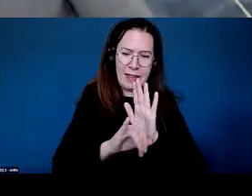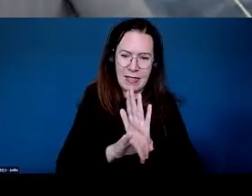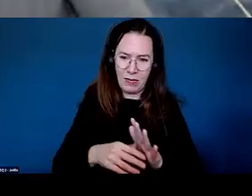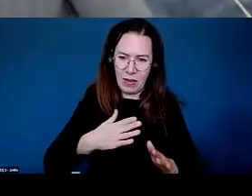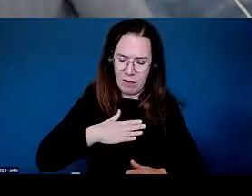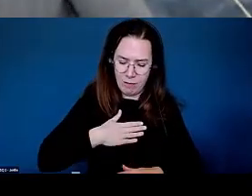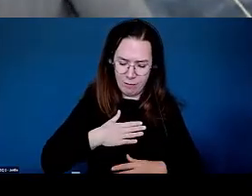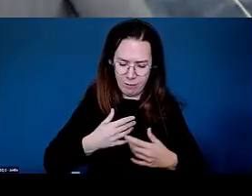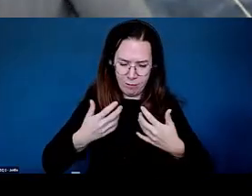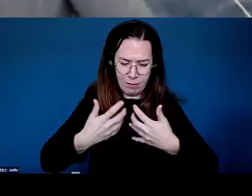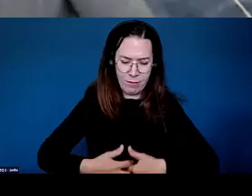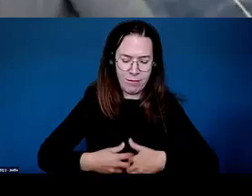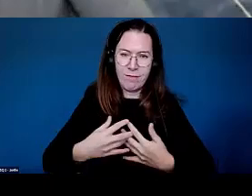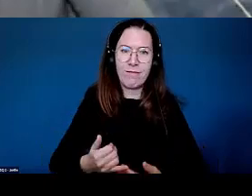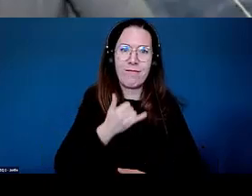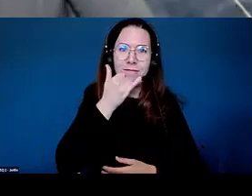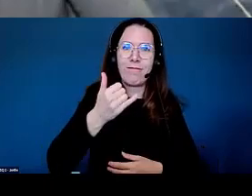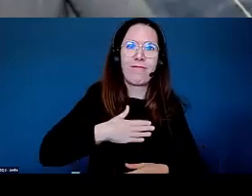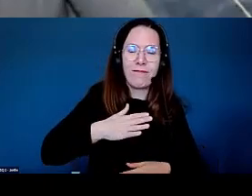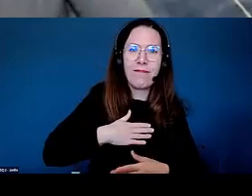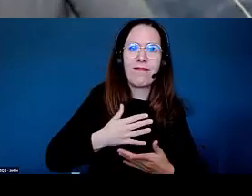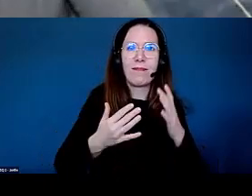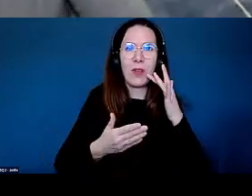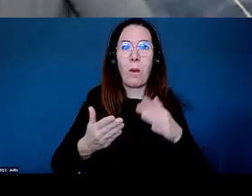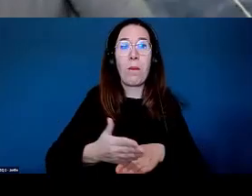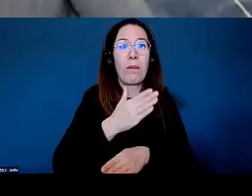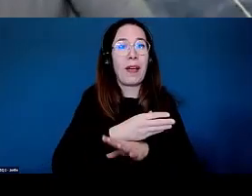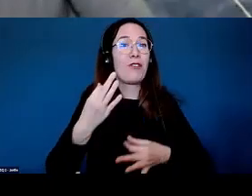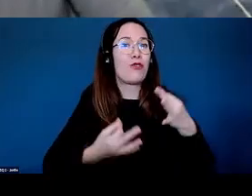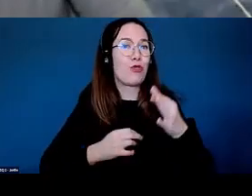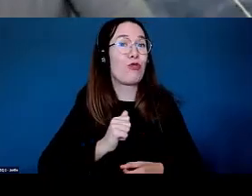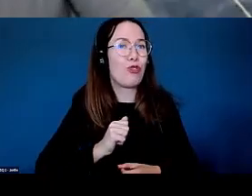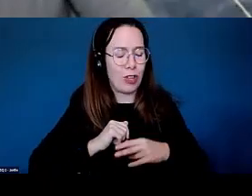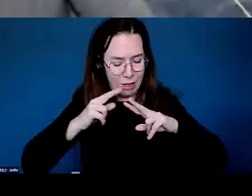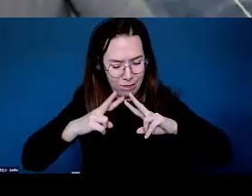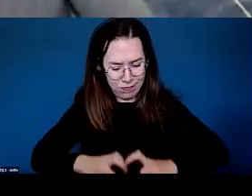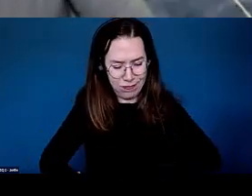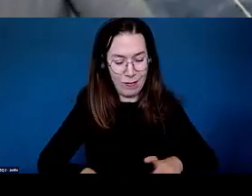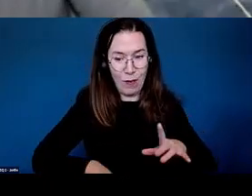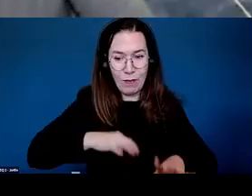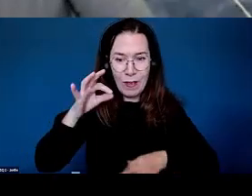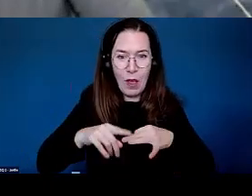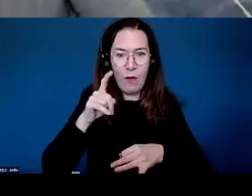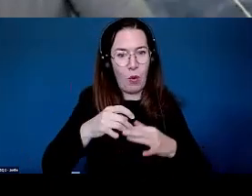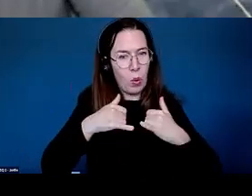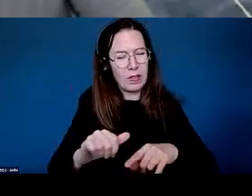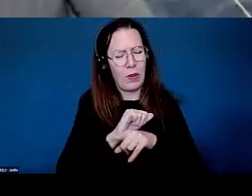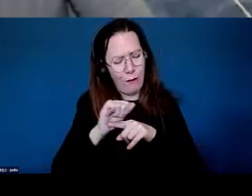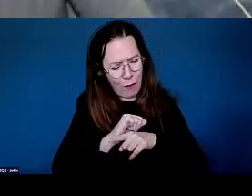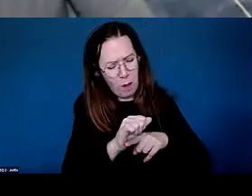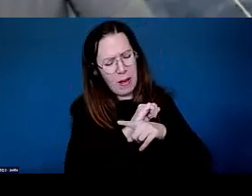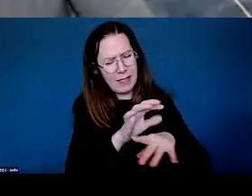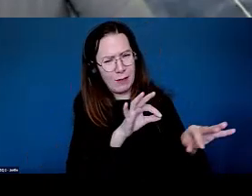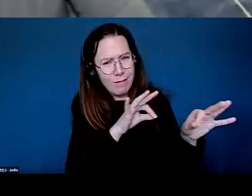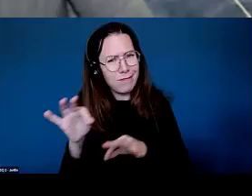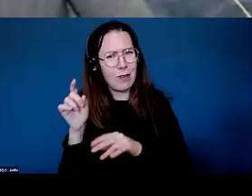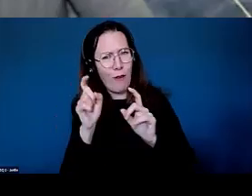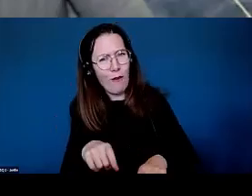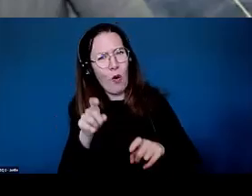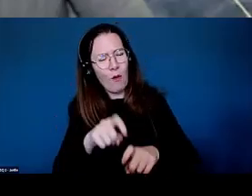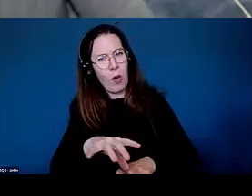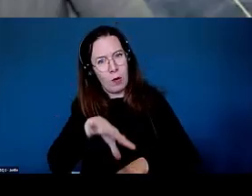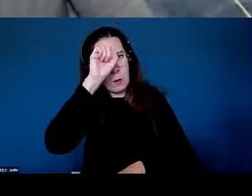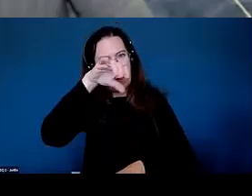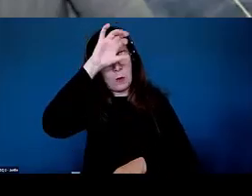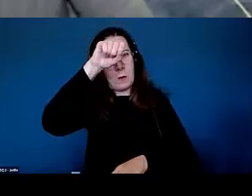et d'identifier ses propres biais cognitifs. Et il faut toujours eh bien, continuer ces formations assez régulièrement